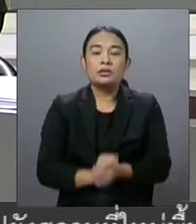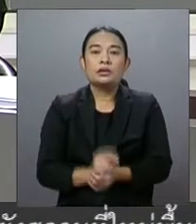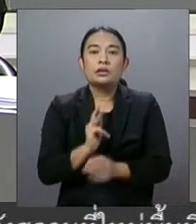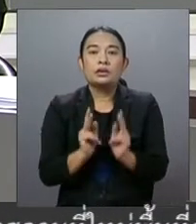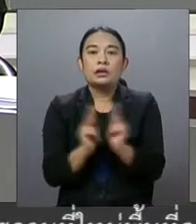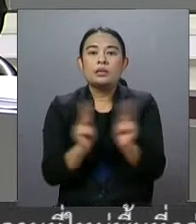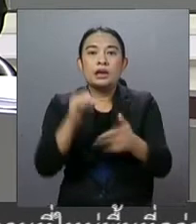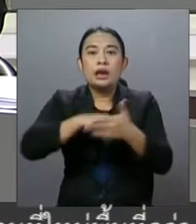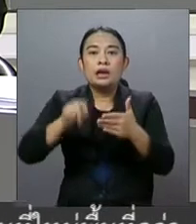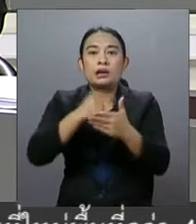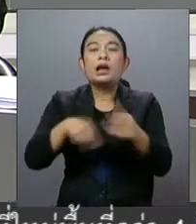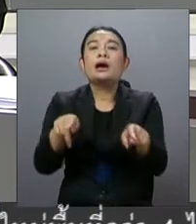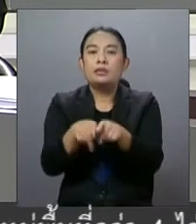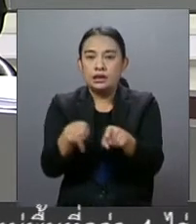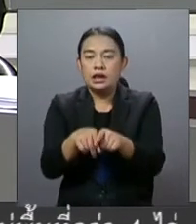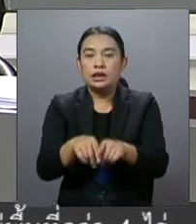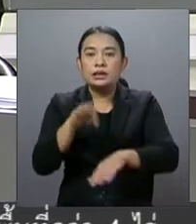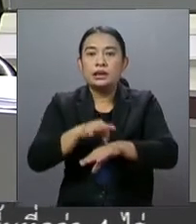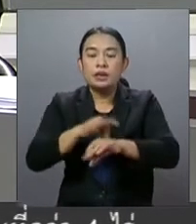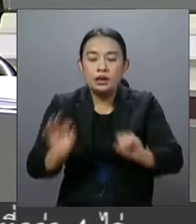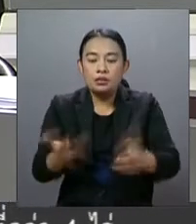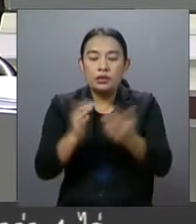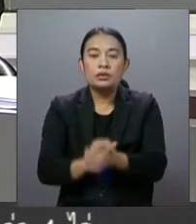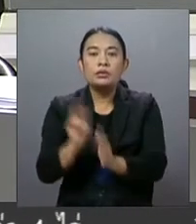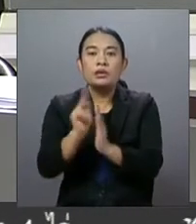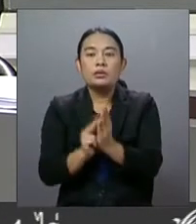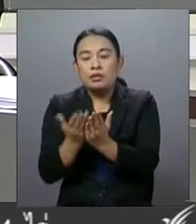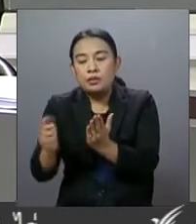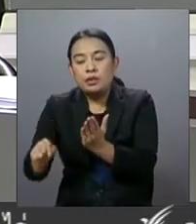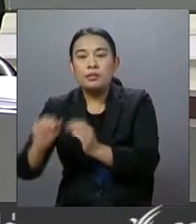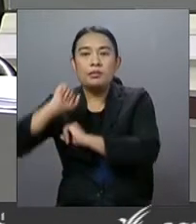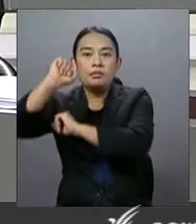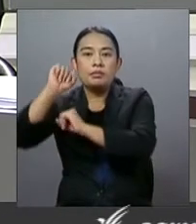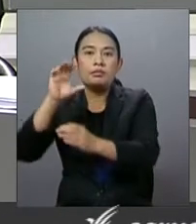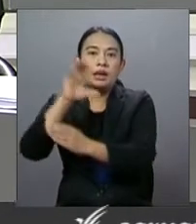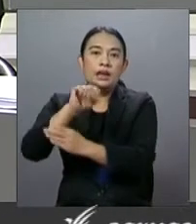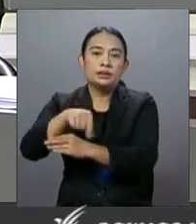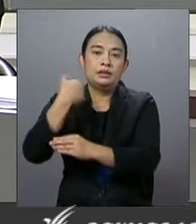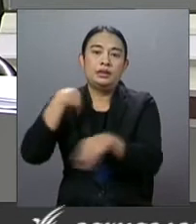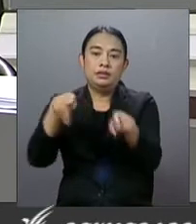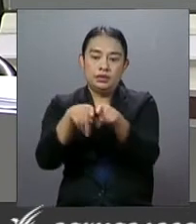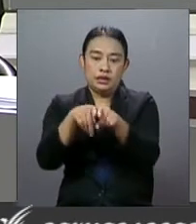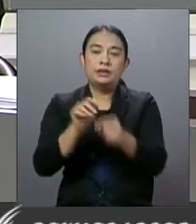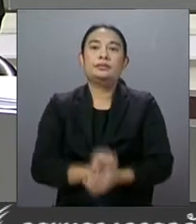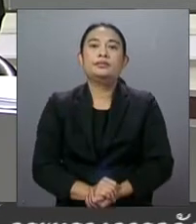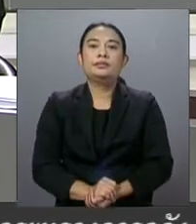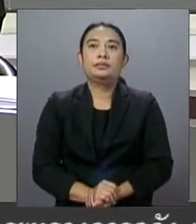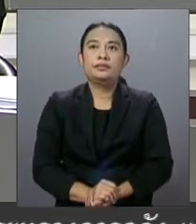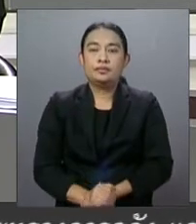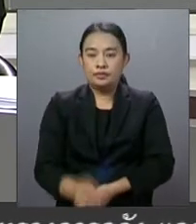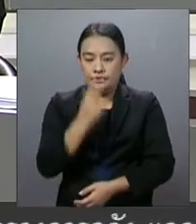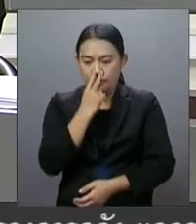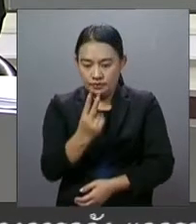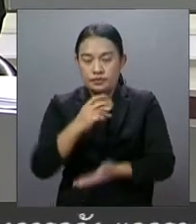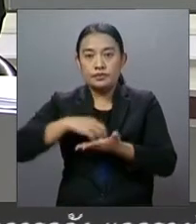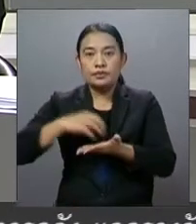ต้องพ้นจากตำแหน่งหลงจากที่รางกฎหมายลวดวยกกะตอมีผลมัคับใช้จะไปตดตามจคุแนยากรสิ่งวิทาธรรม